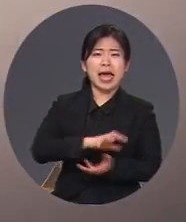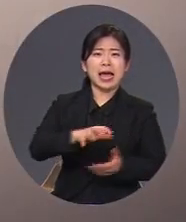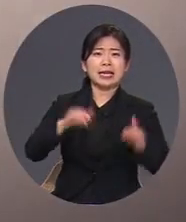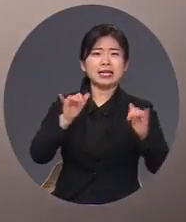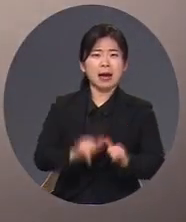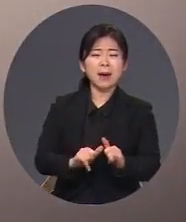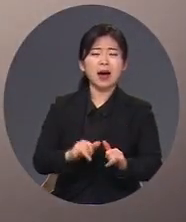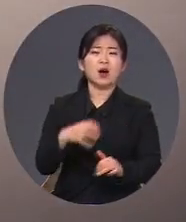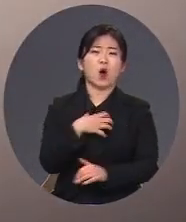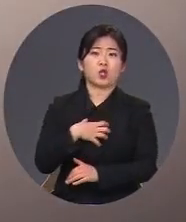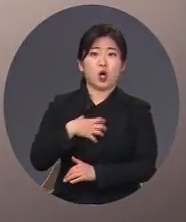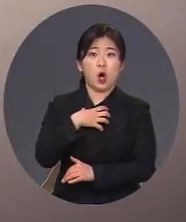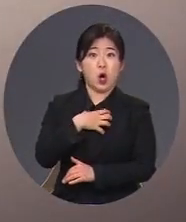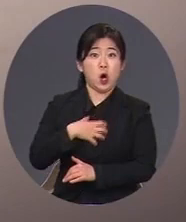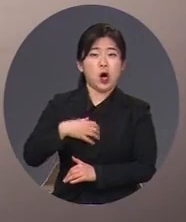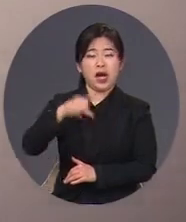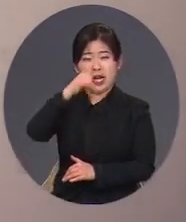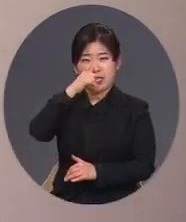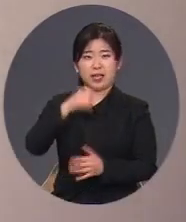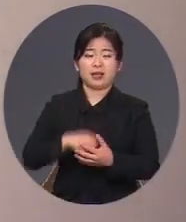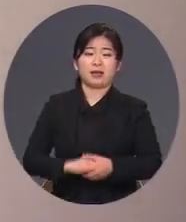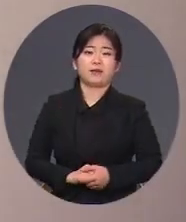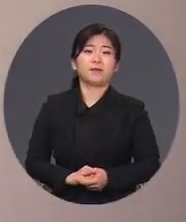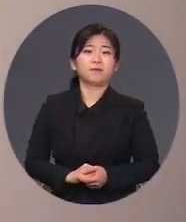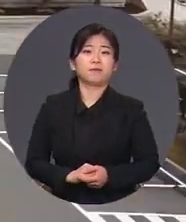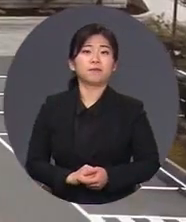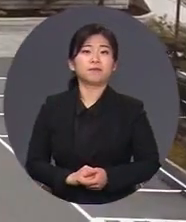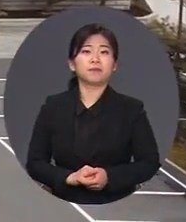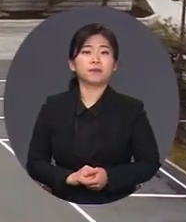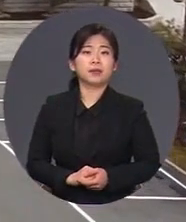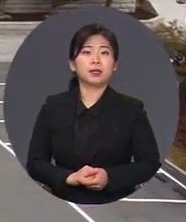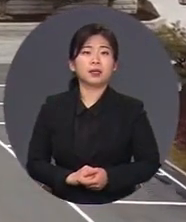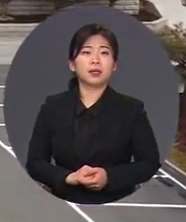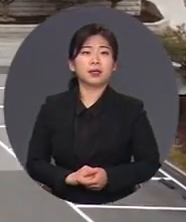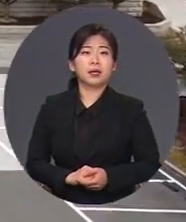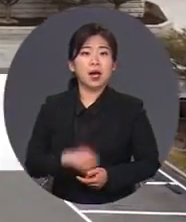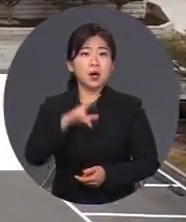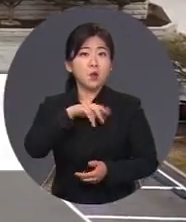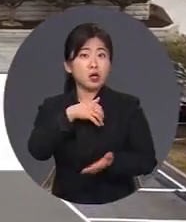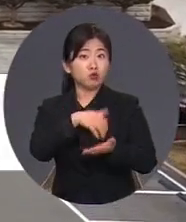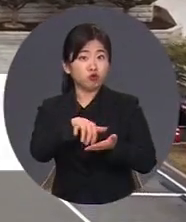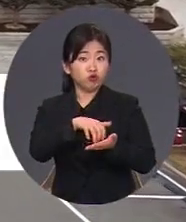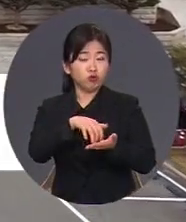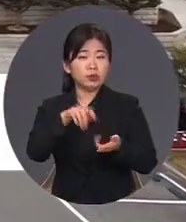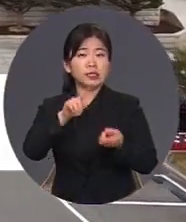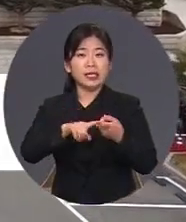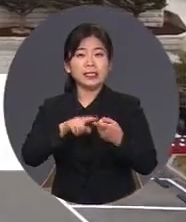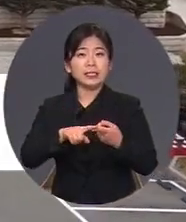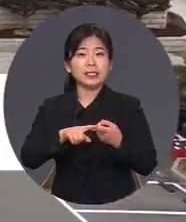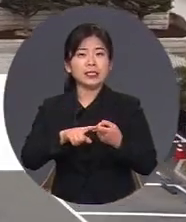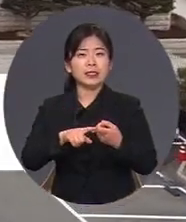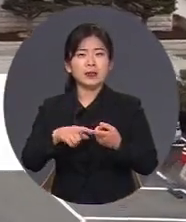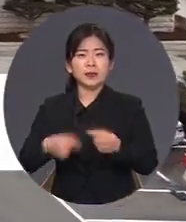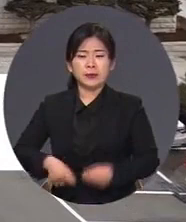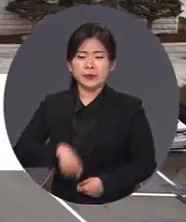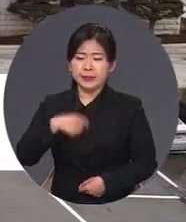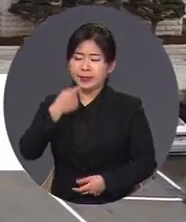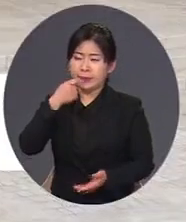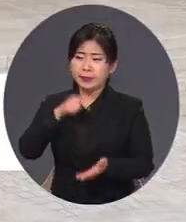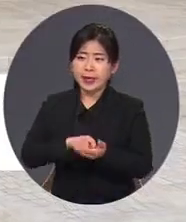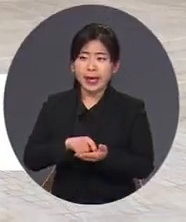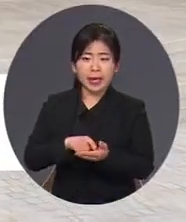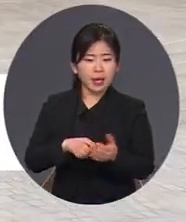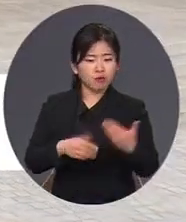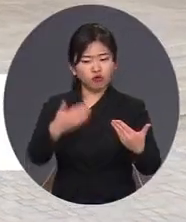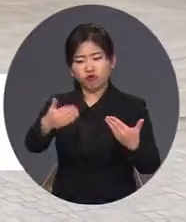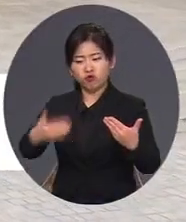신중한 추진을 요구하는 등 이견이 나오고 있기 때문입니다. 의원 수 같은 것도 뭐 너무 쉽게 이렇게 이제